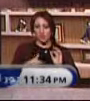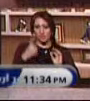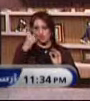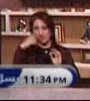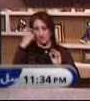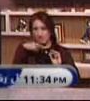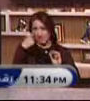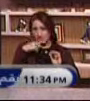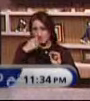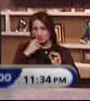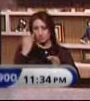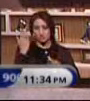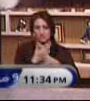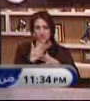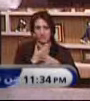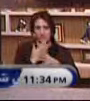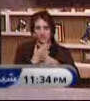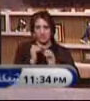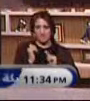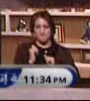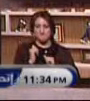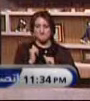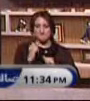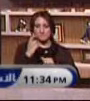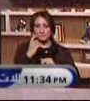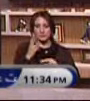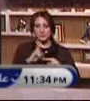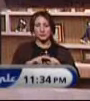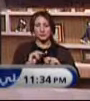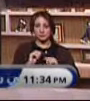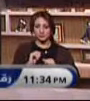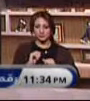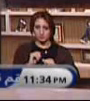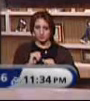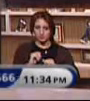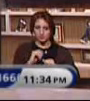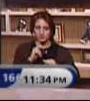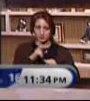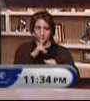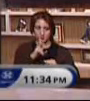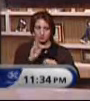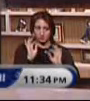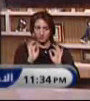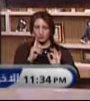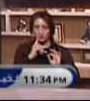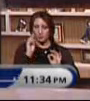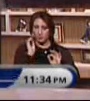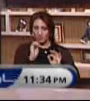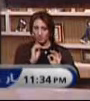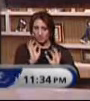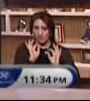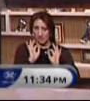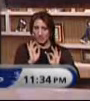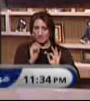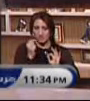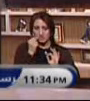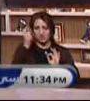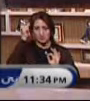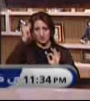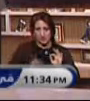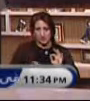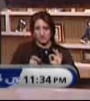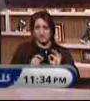وهم ايه تنجروا وراها يا ابن الحلال. يعني نقول له هذا الانسان يا ابن الحلال ده